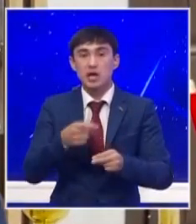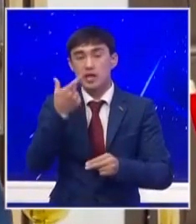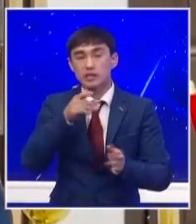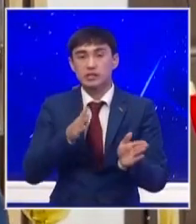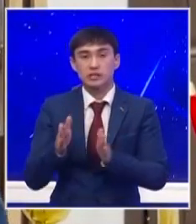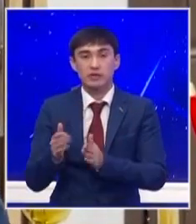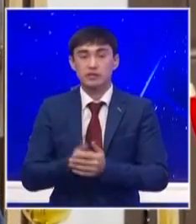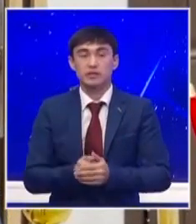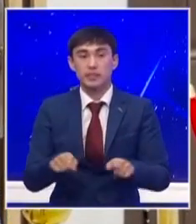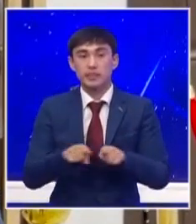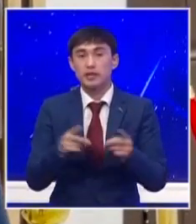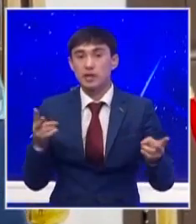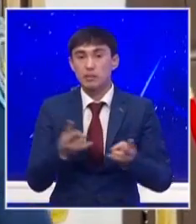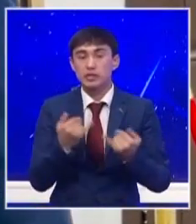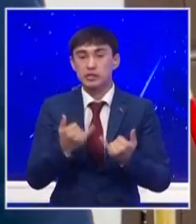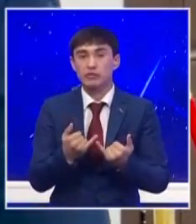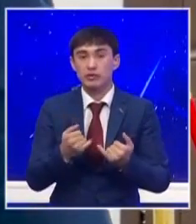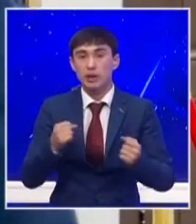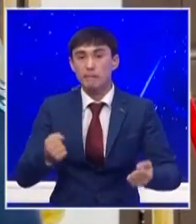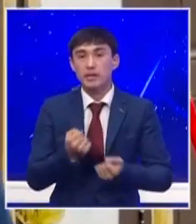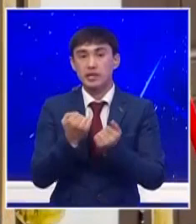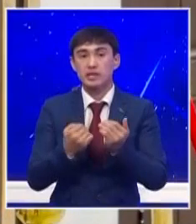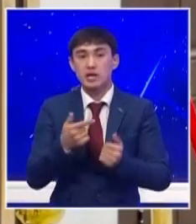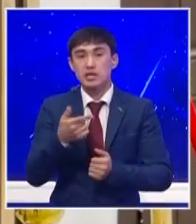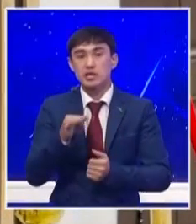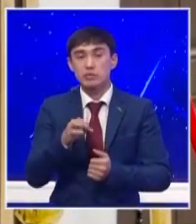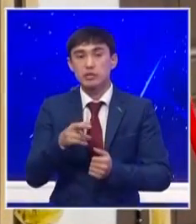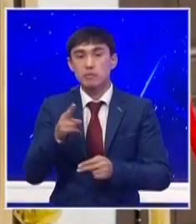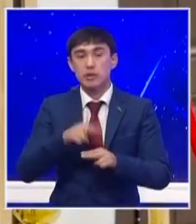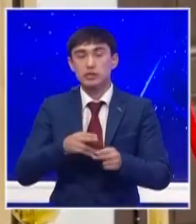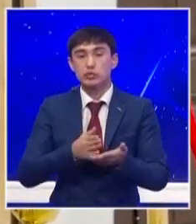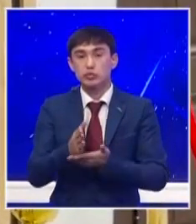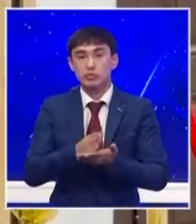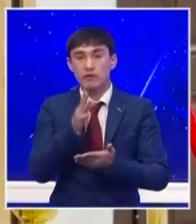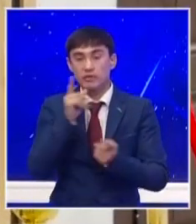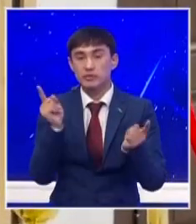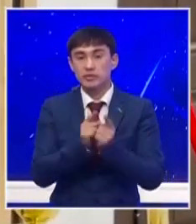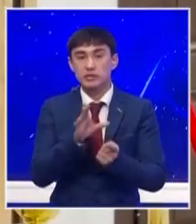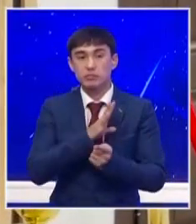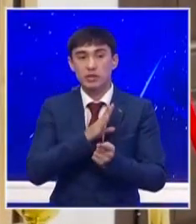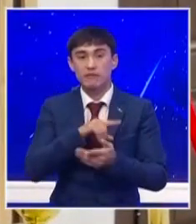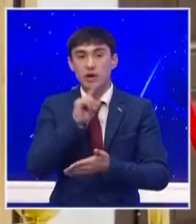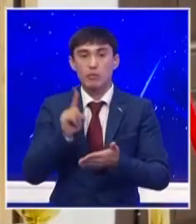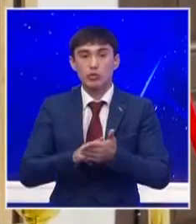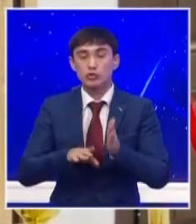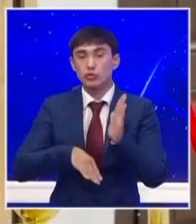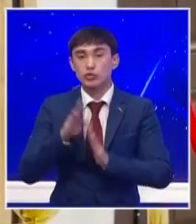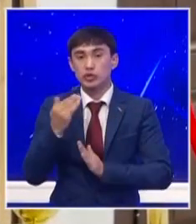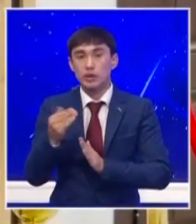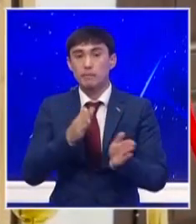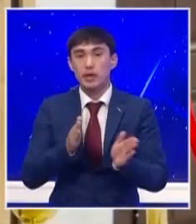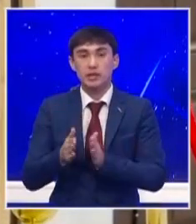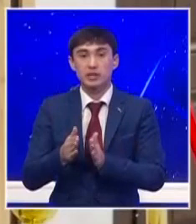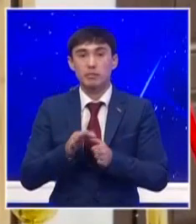составляющей так необходимо сегодня для поднятия имиджа полицейской службы во время встречи были затронуты вопросы совершенствования